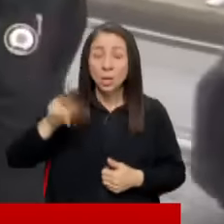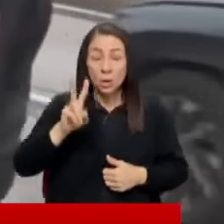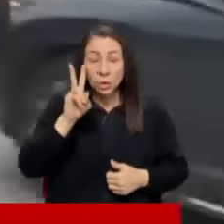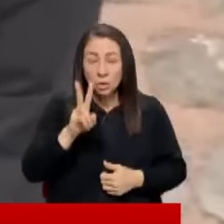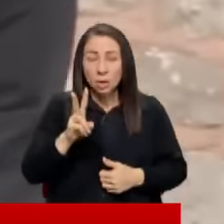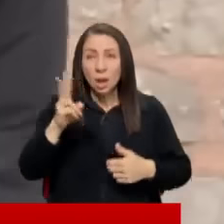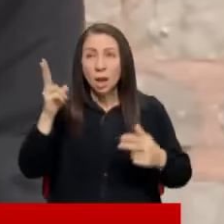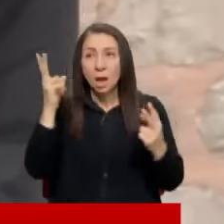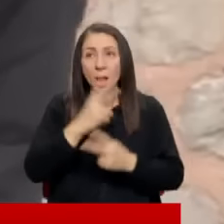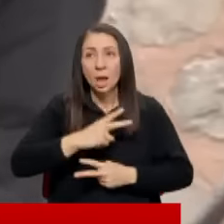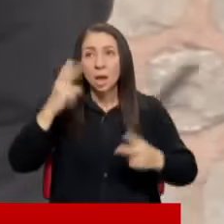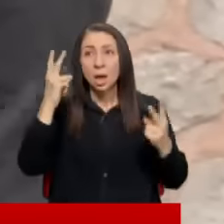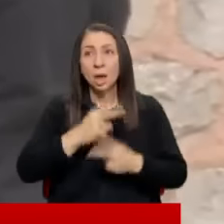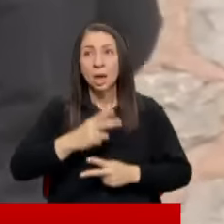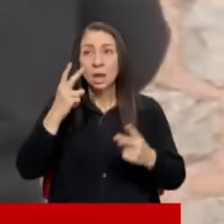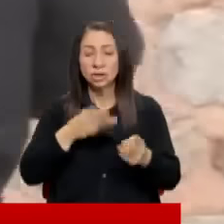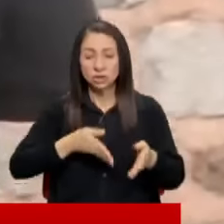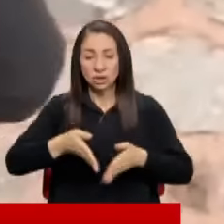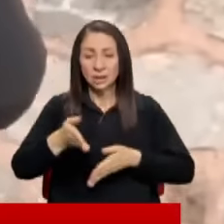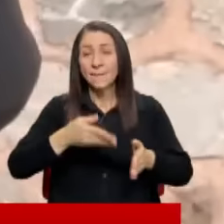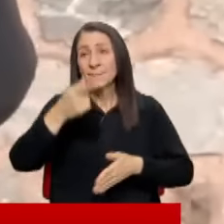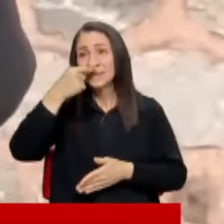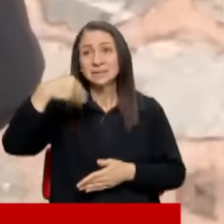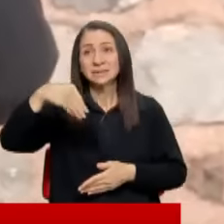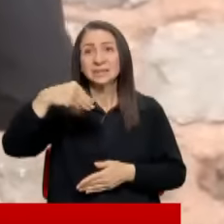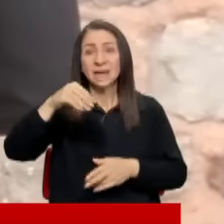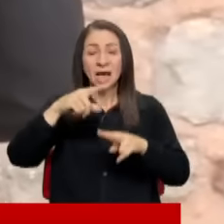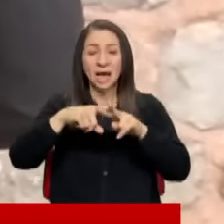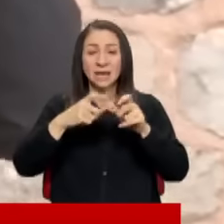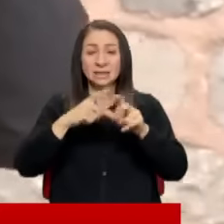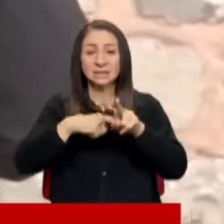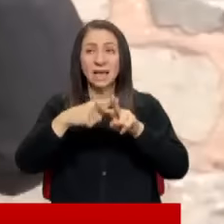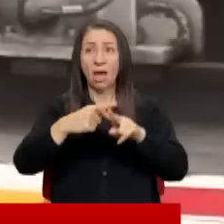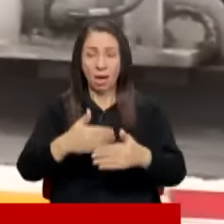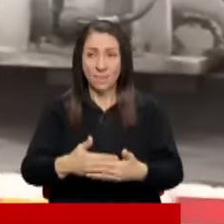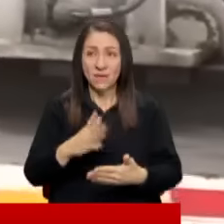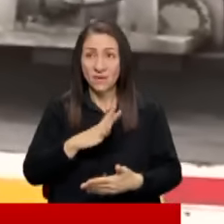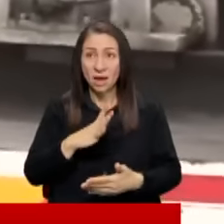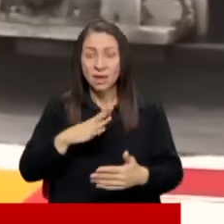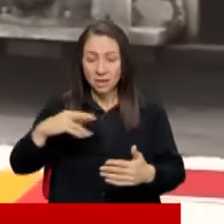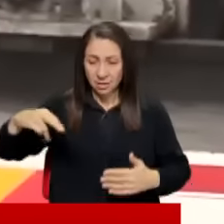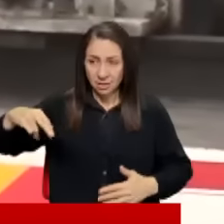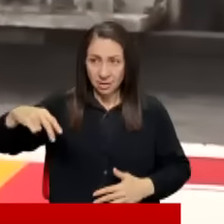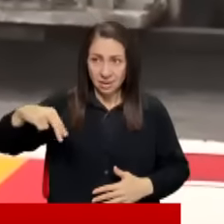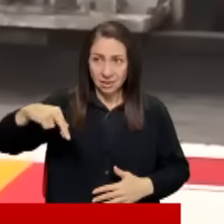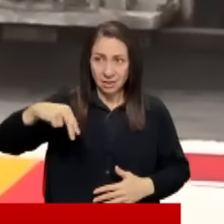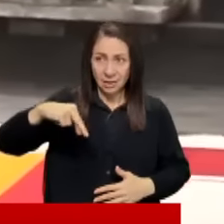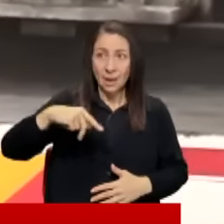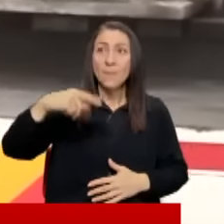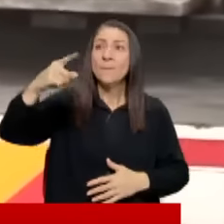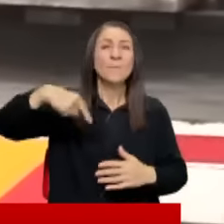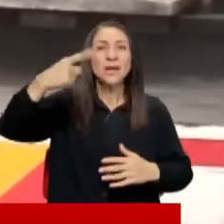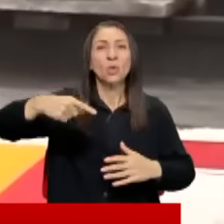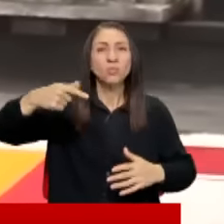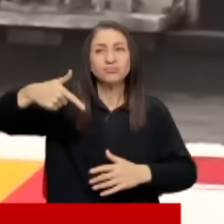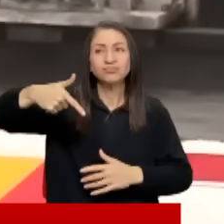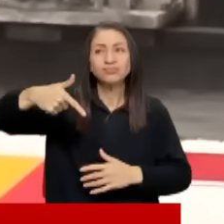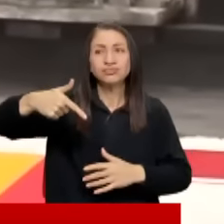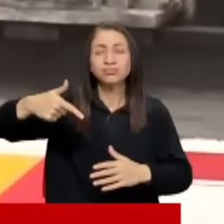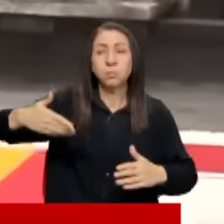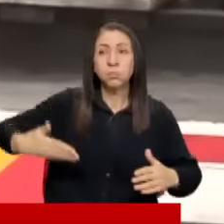görünce gözyaşlarına boğuldu. Cadde üzerinde mendil satan Asya Sarmaşık hamileydi. Karşıdan karşıya geçerken beton mikserinin